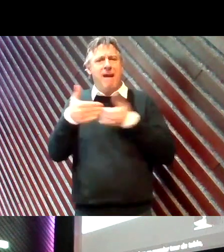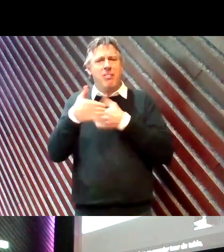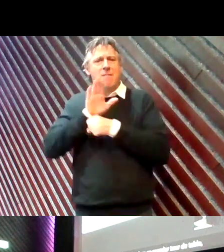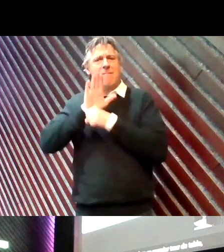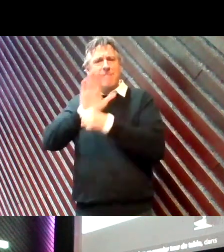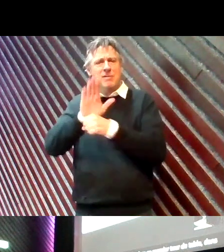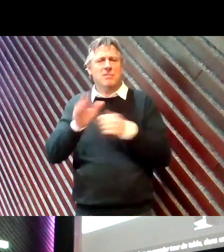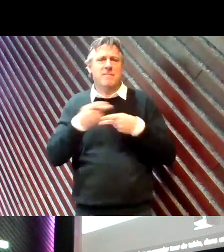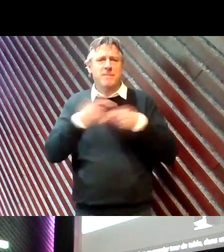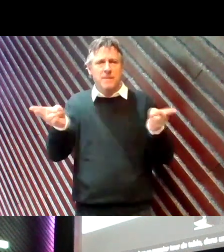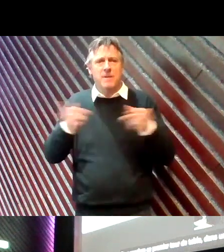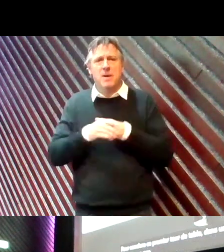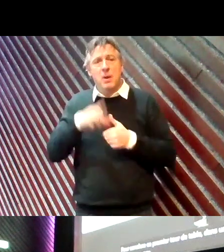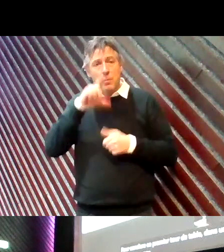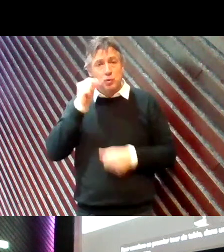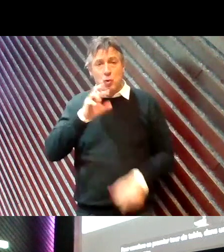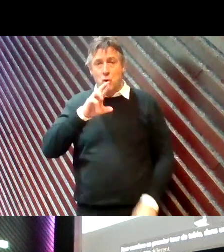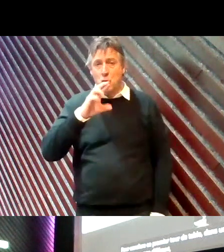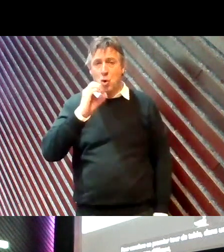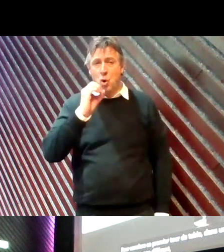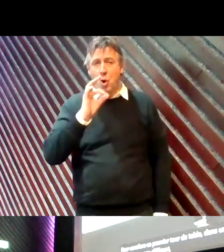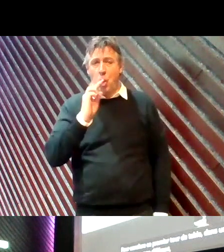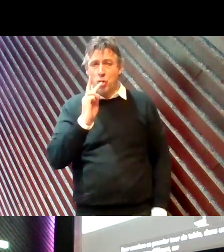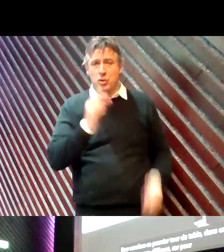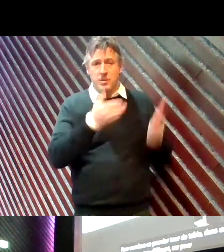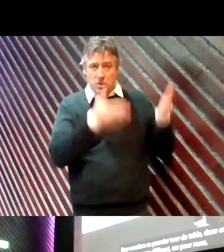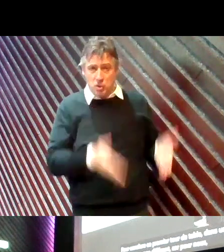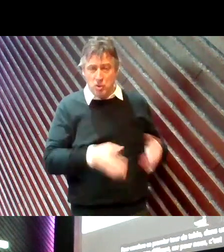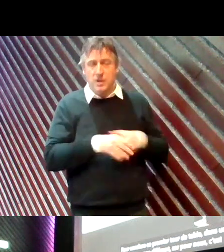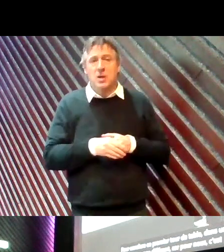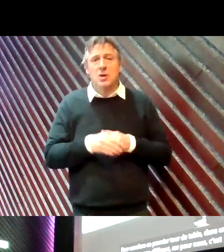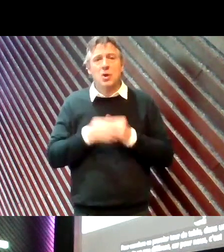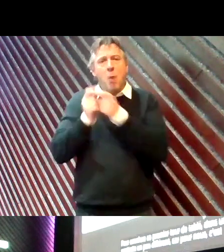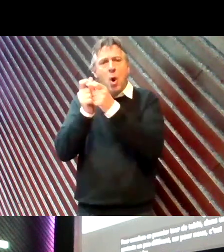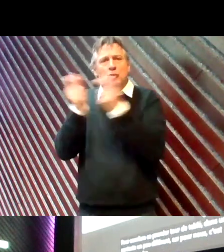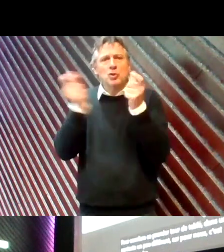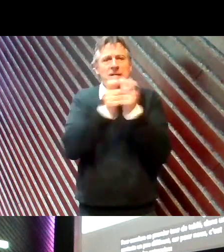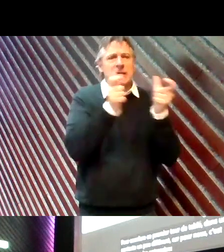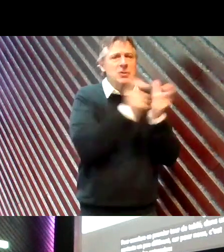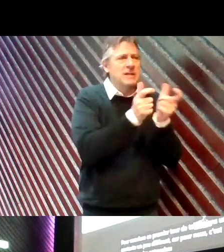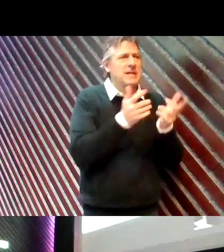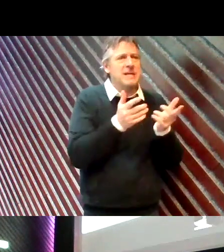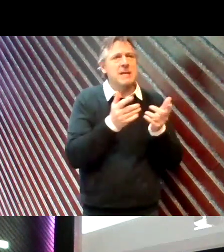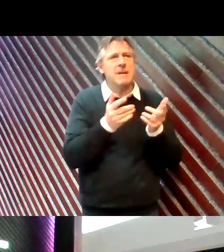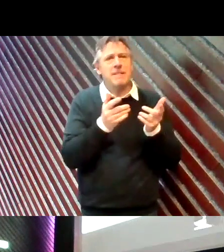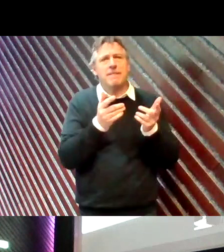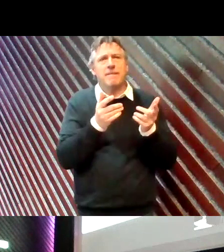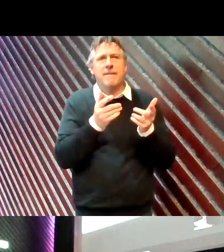différent puisque pour vous, le job,'est de transformer des entreprises, c-à-dire des sociétés qui sont un peu différentes de la société